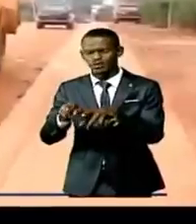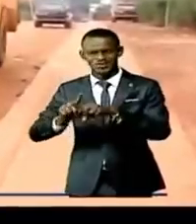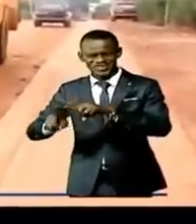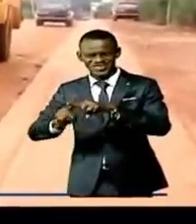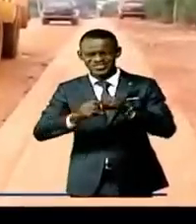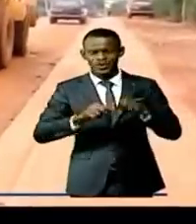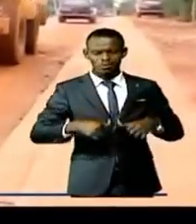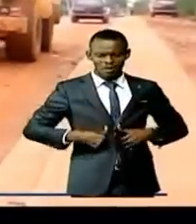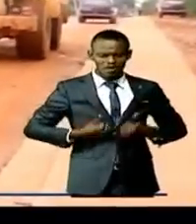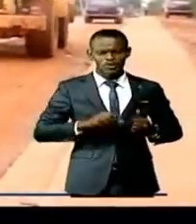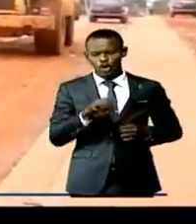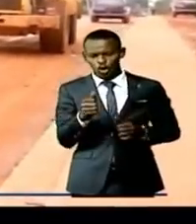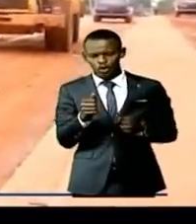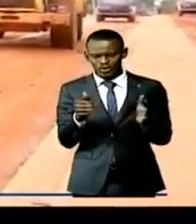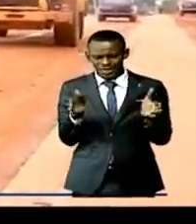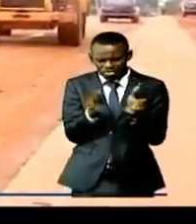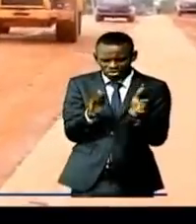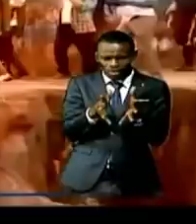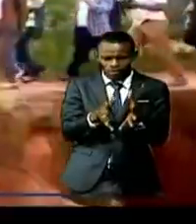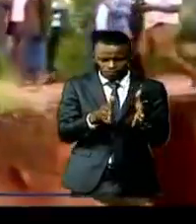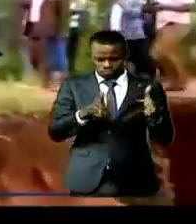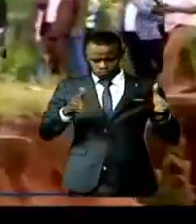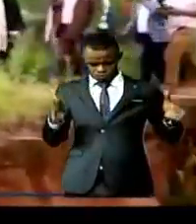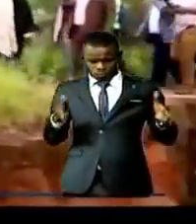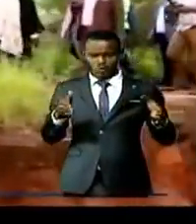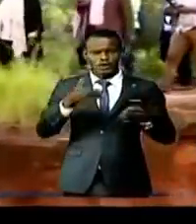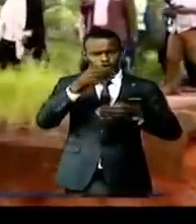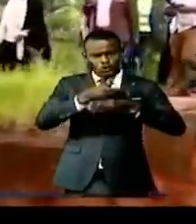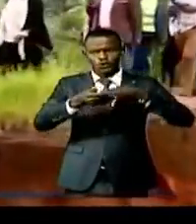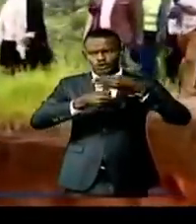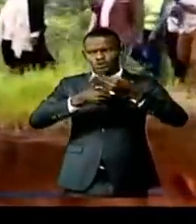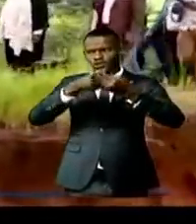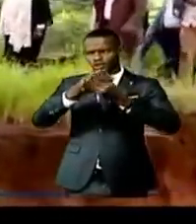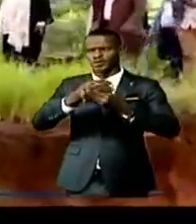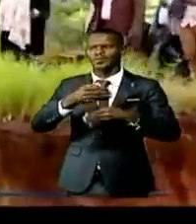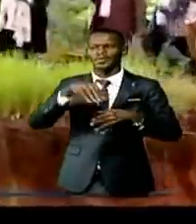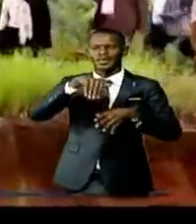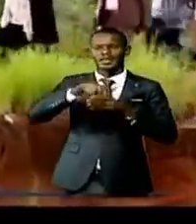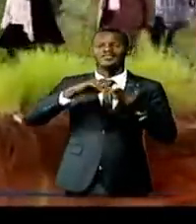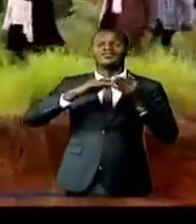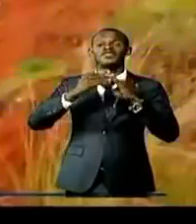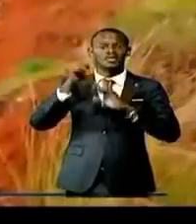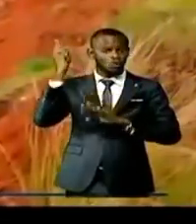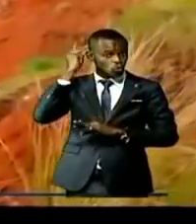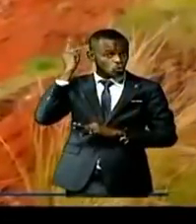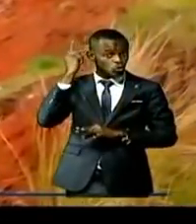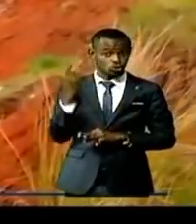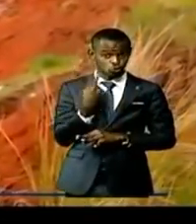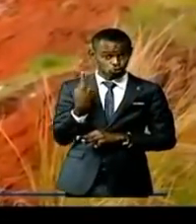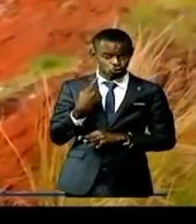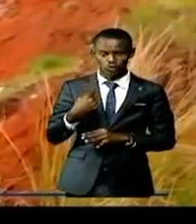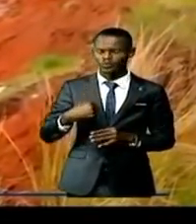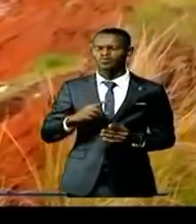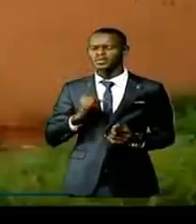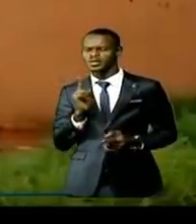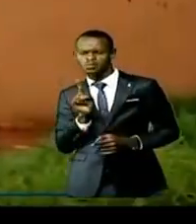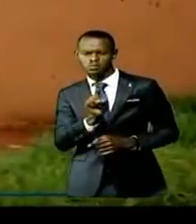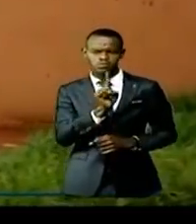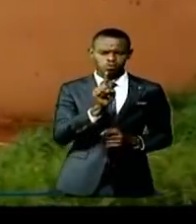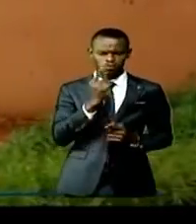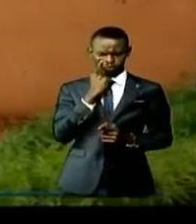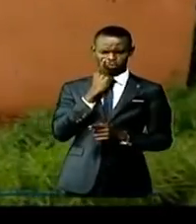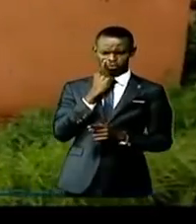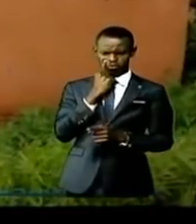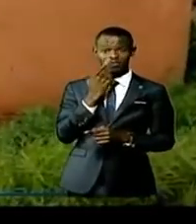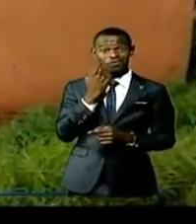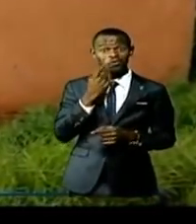et Depin au centre-ville de Kolwezi. Après, Madame le gouverneur s'est rendue compte d'une tête d'érosion qui menace les habitants du